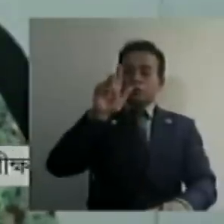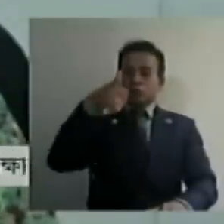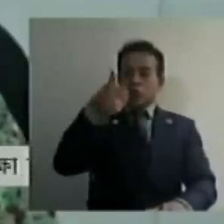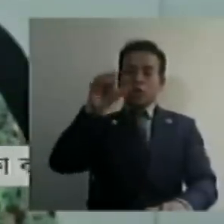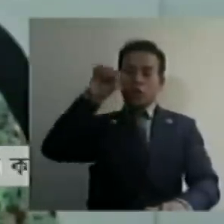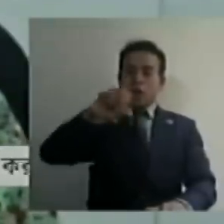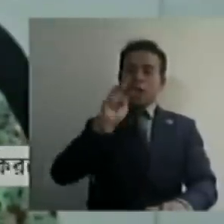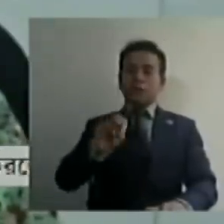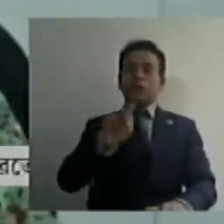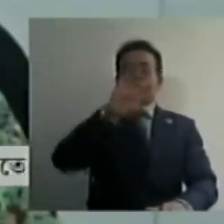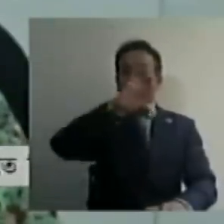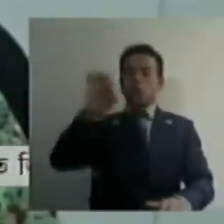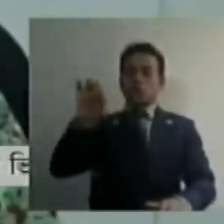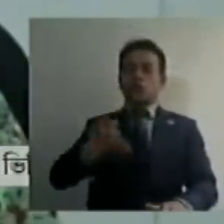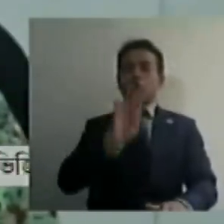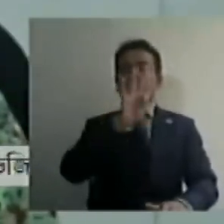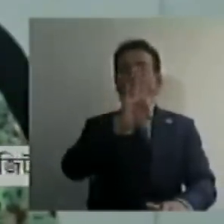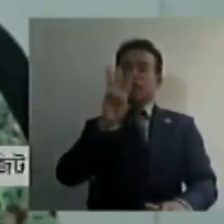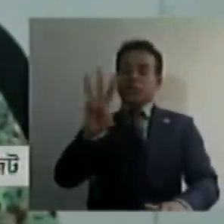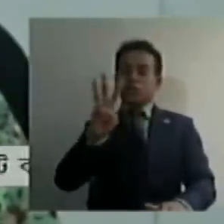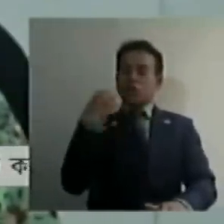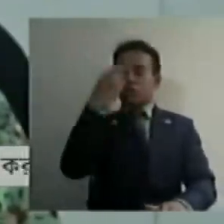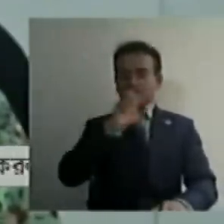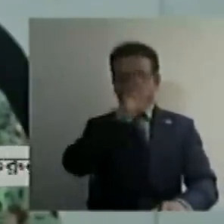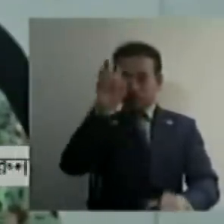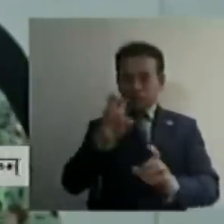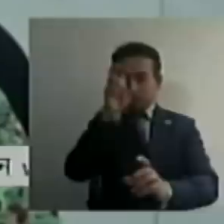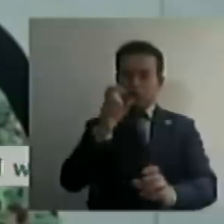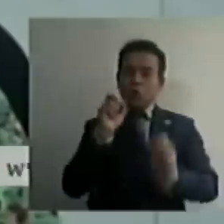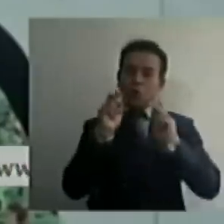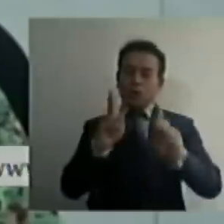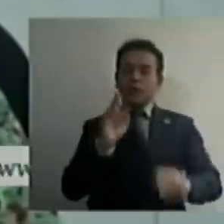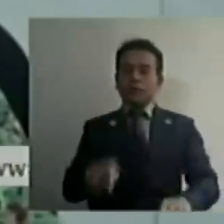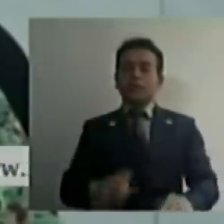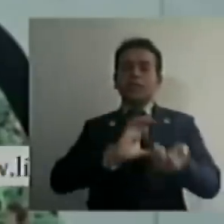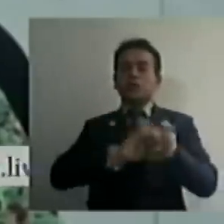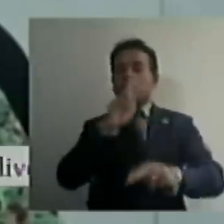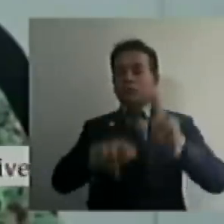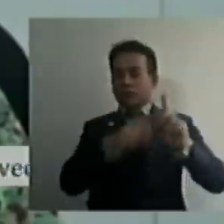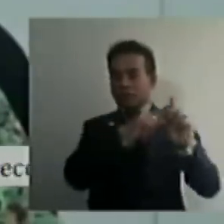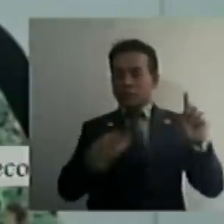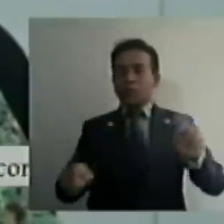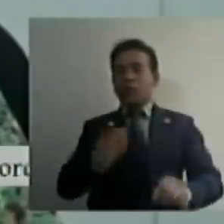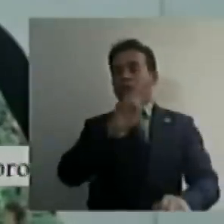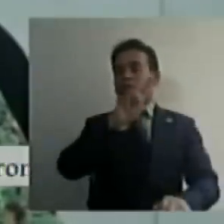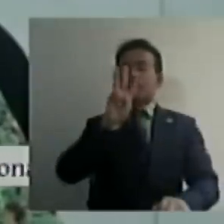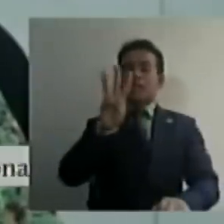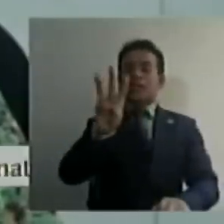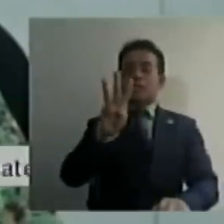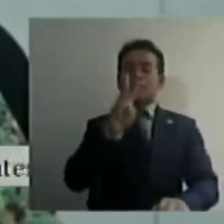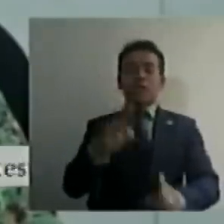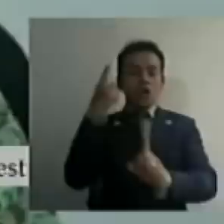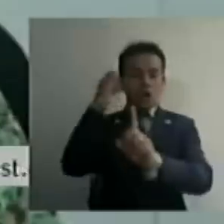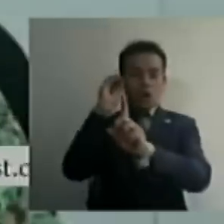স্বাস্থ্য অধিদপ্তর থেকে ইতিমধ্যে ২৩টি গাইডলাইন করা হয়েছে, মোট ১০টি জনসচেতনতামূলক উপকরণ